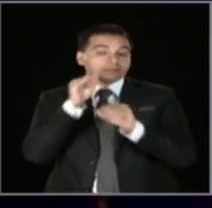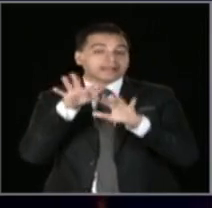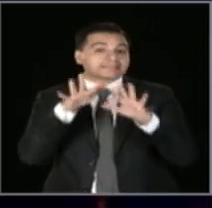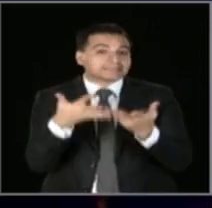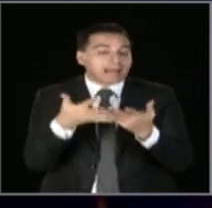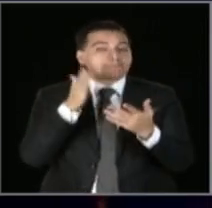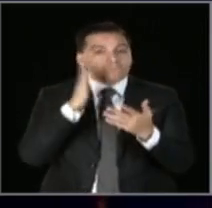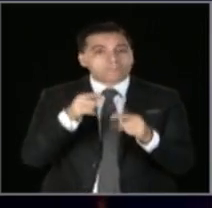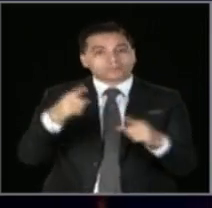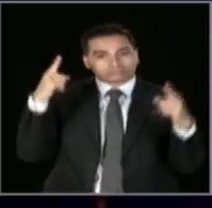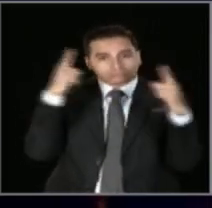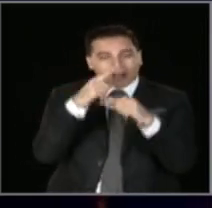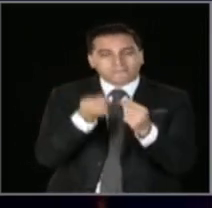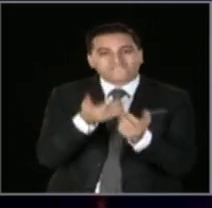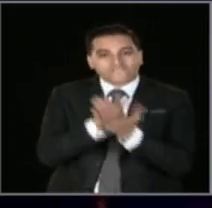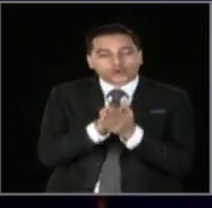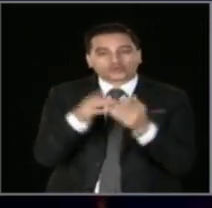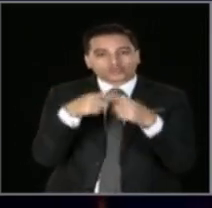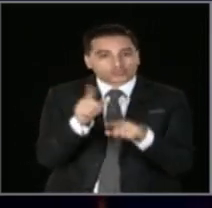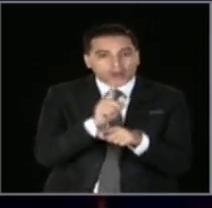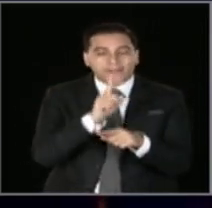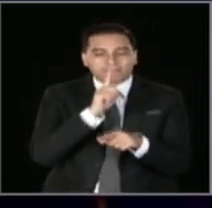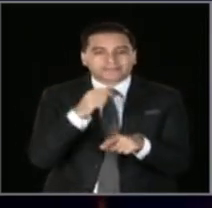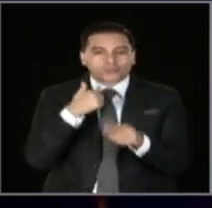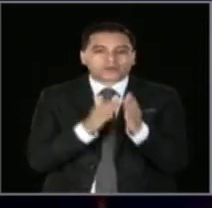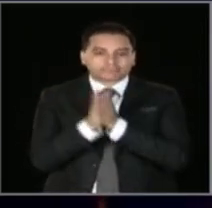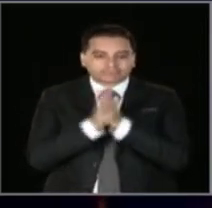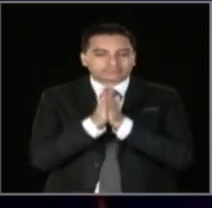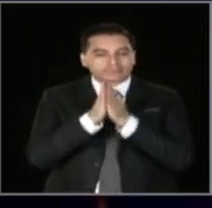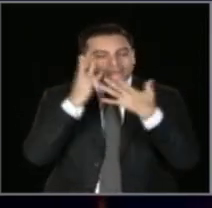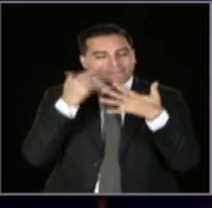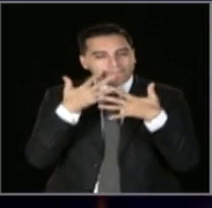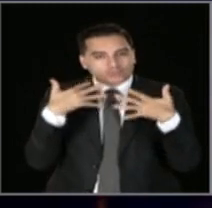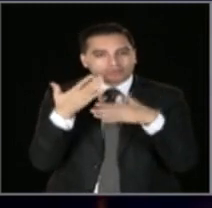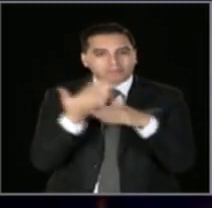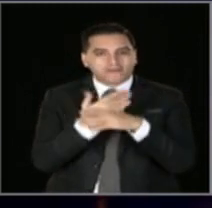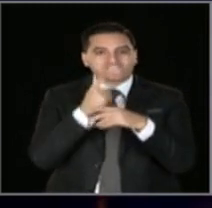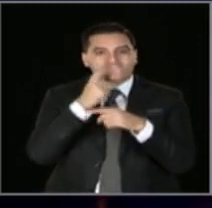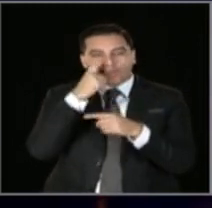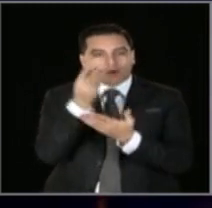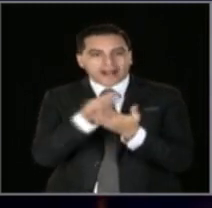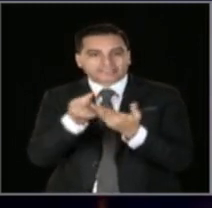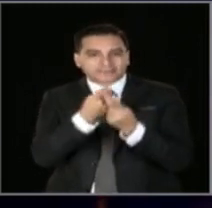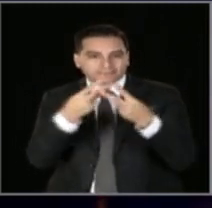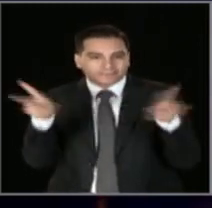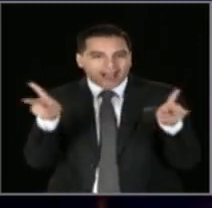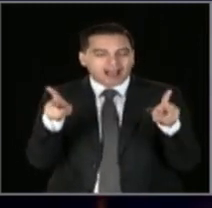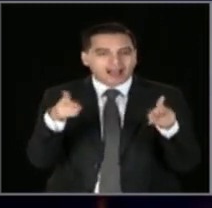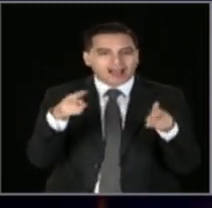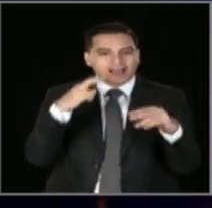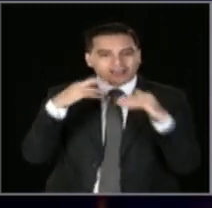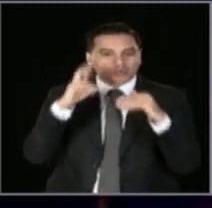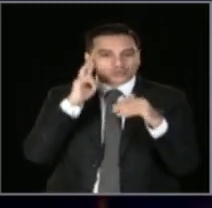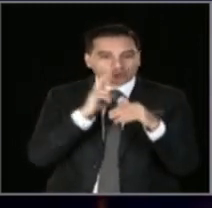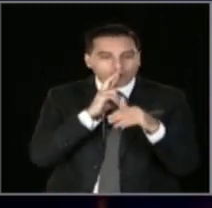تكون بعضها غير متاح، ده حقيقي، وإحنا يعني يساعدنا إن الفنون التطبيقية ولادنا يدخلوها، بالذات من ولادنا